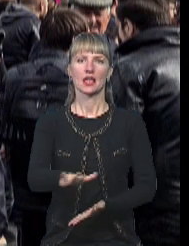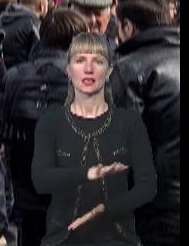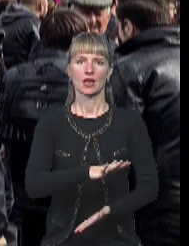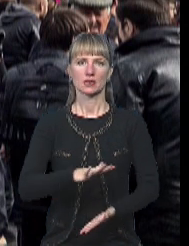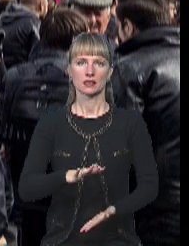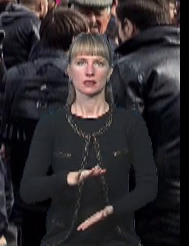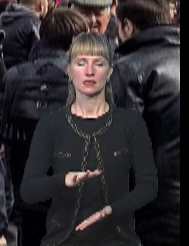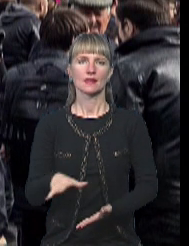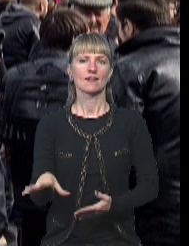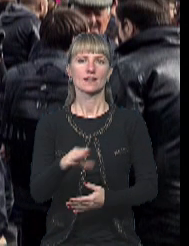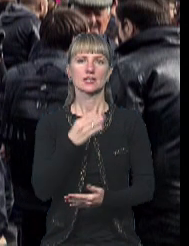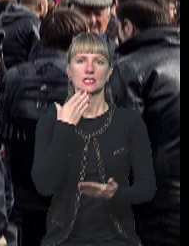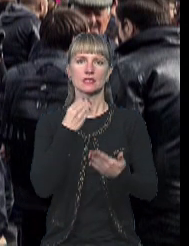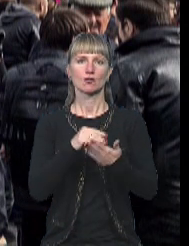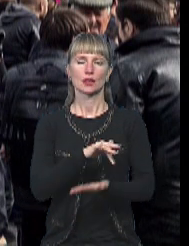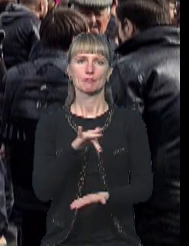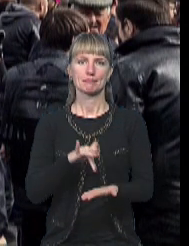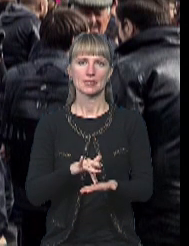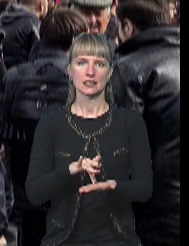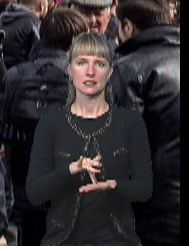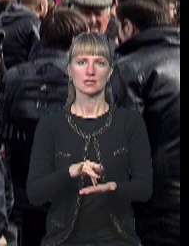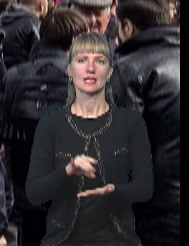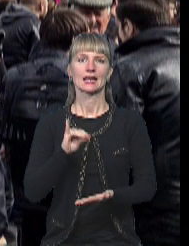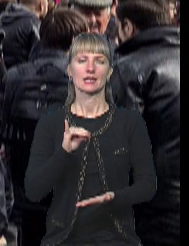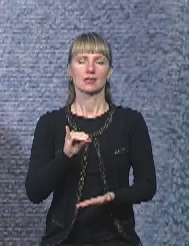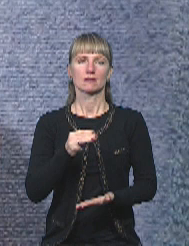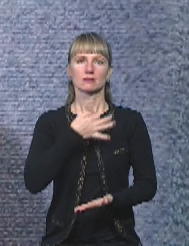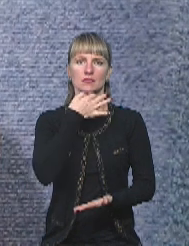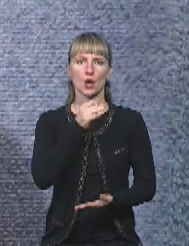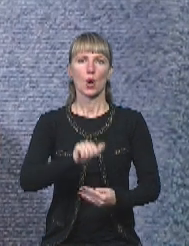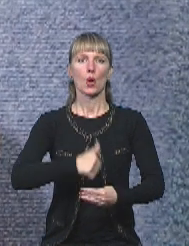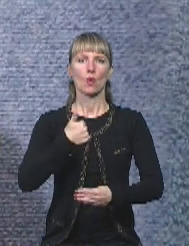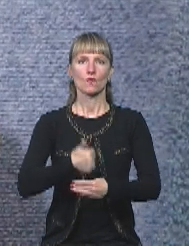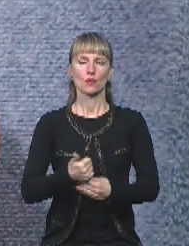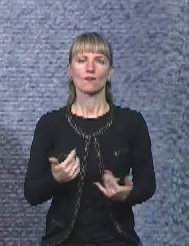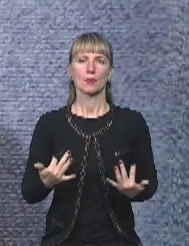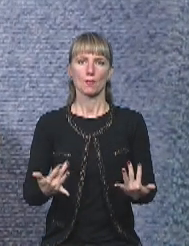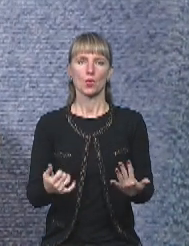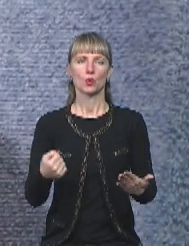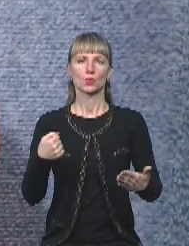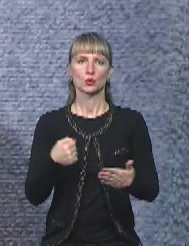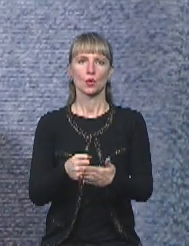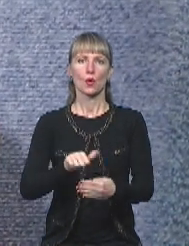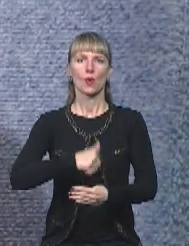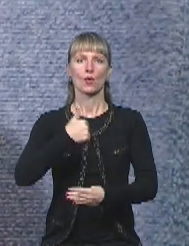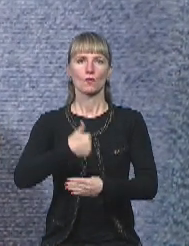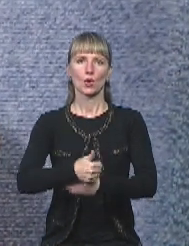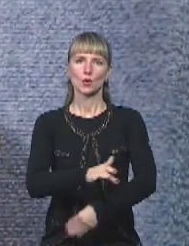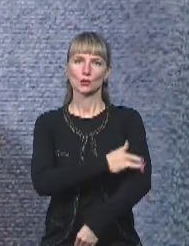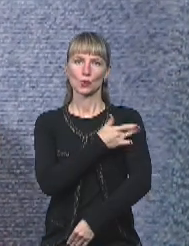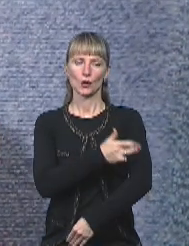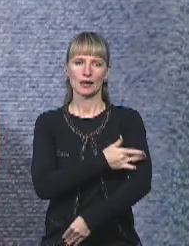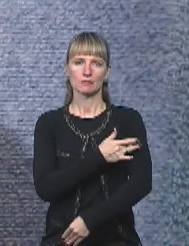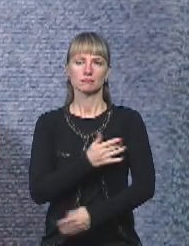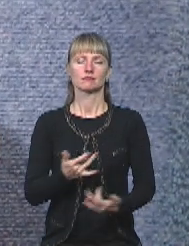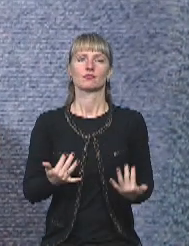майдани цих своїх міст і висловили головну вимогу до головного слуги